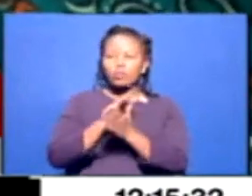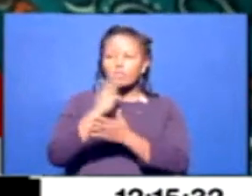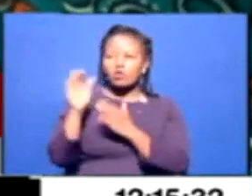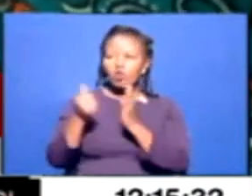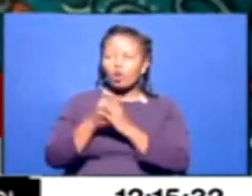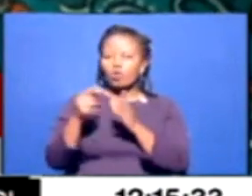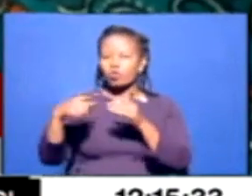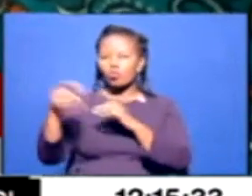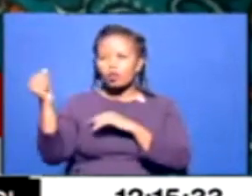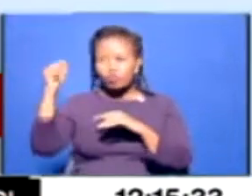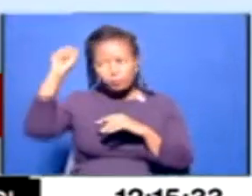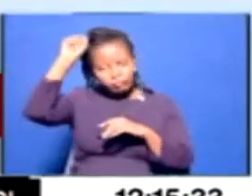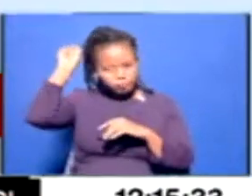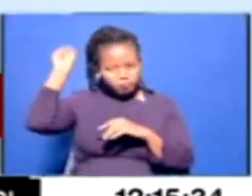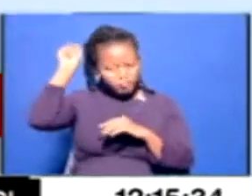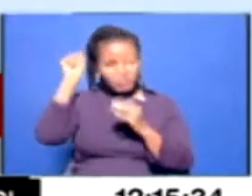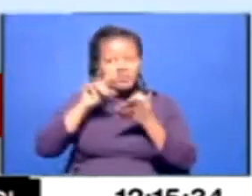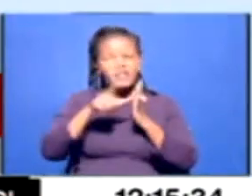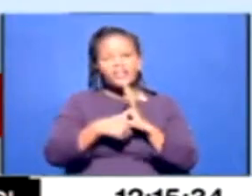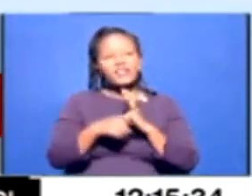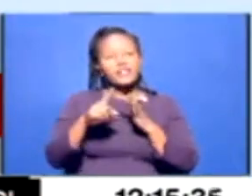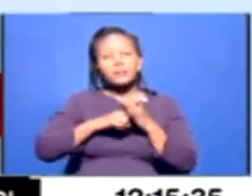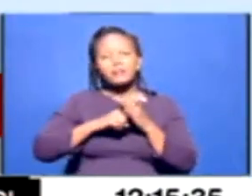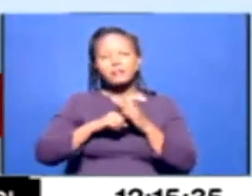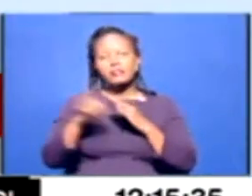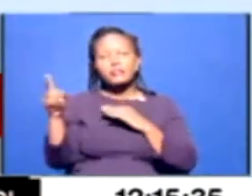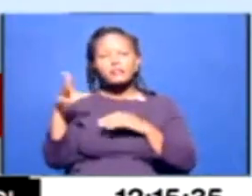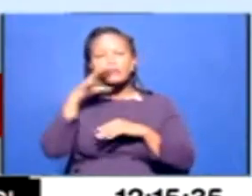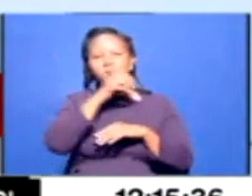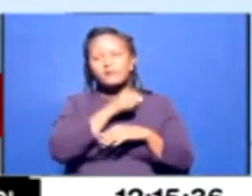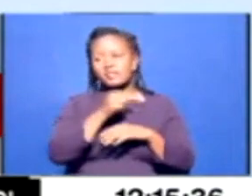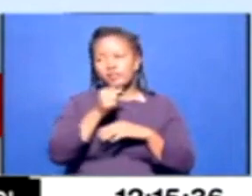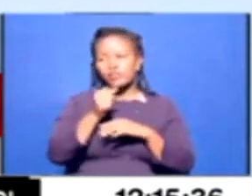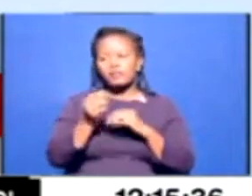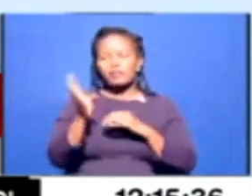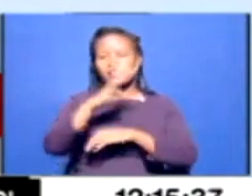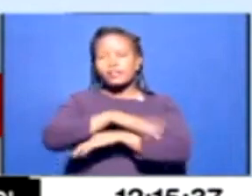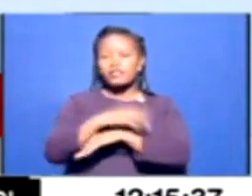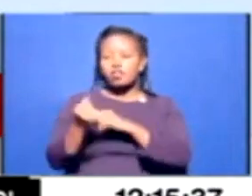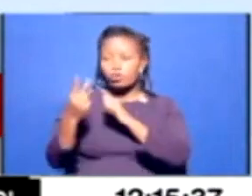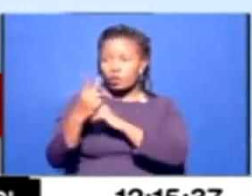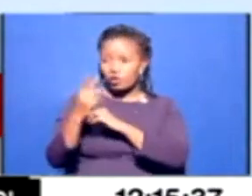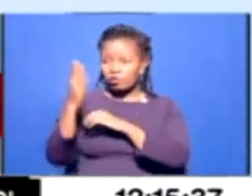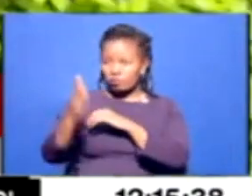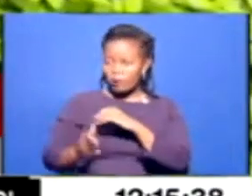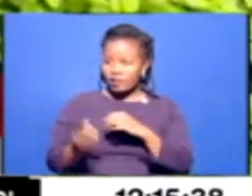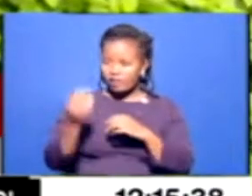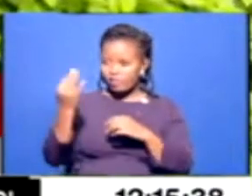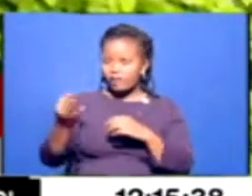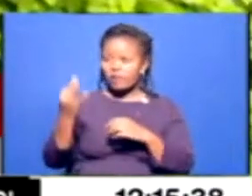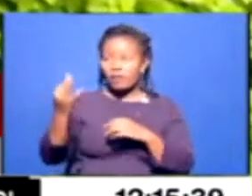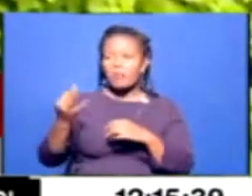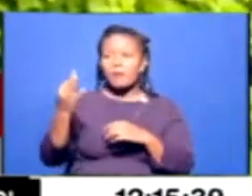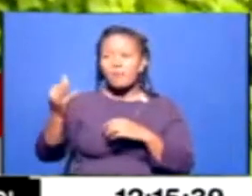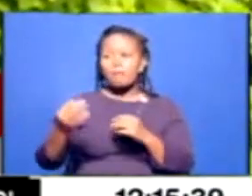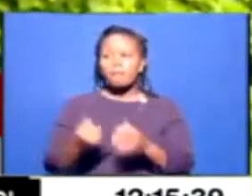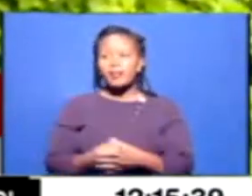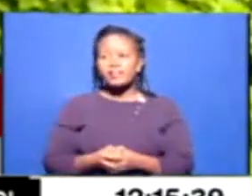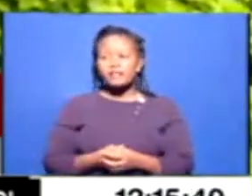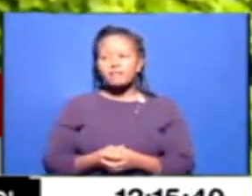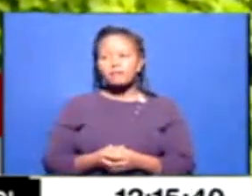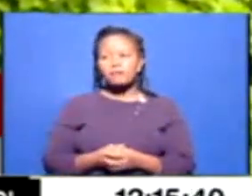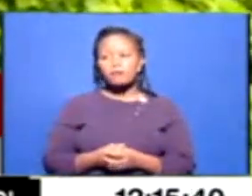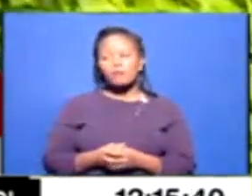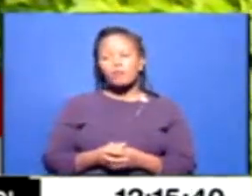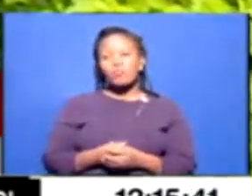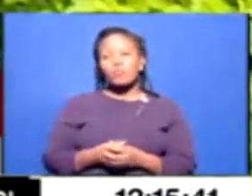kinyozi na akatoweka majira ya mchana tarehe 12 mwezi Machi mwaka 2022. Alienda na watoto wa sister